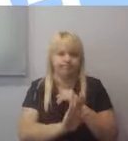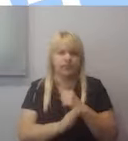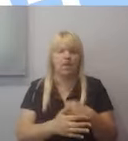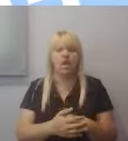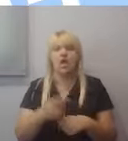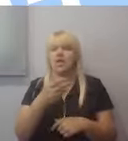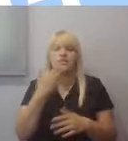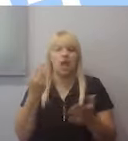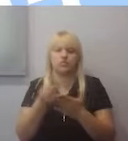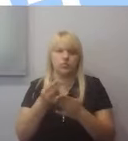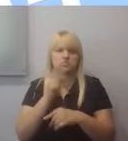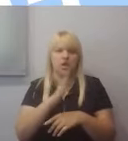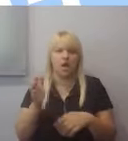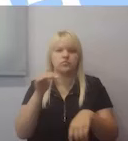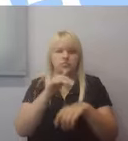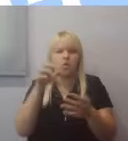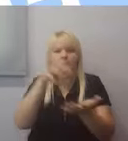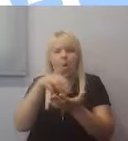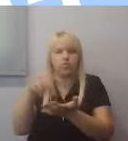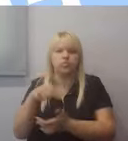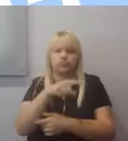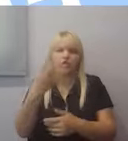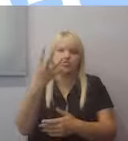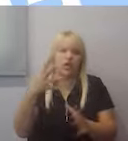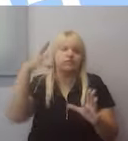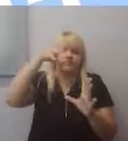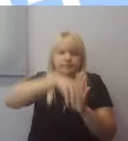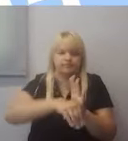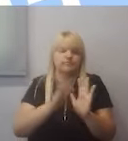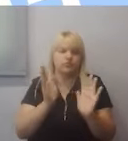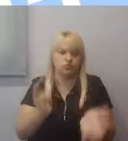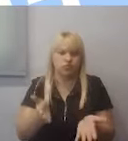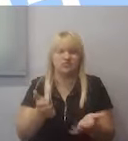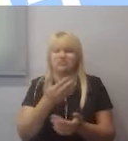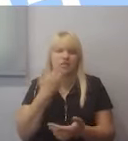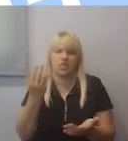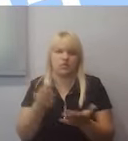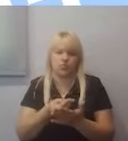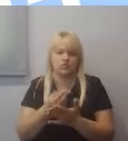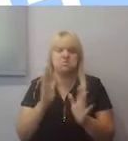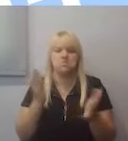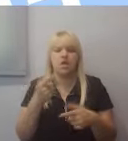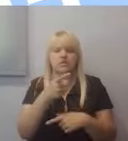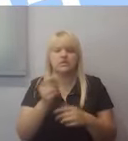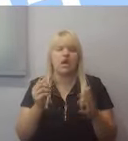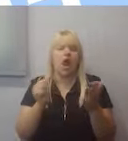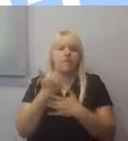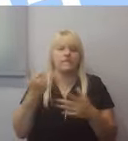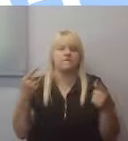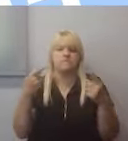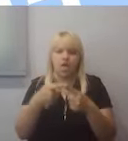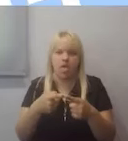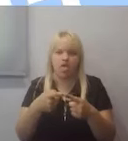tanī objektā šie četri punkti būs i iekšā ja bet uz tas tāds virsmērķis un tas būtu tā kā tad mēs